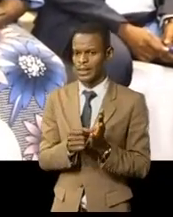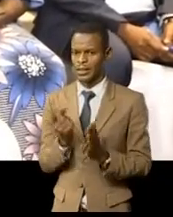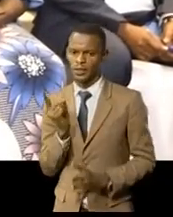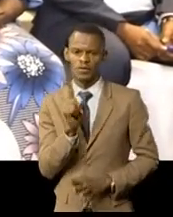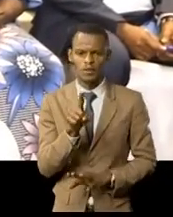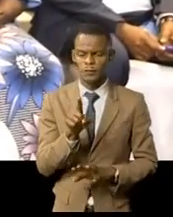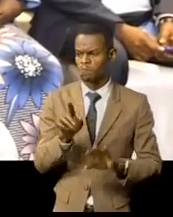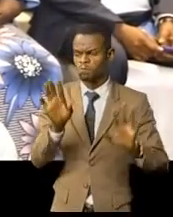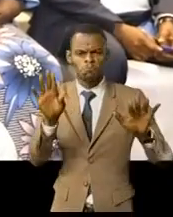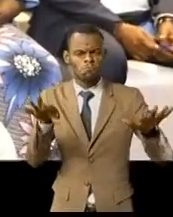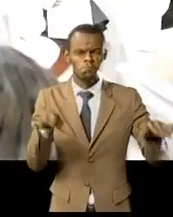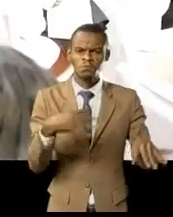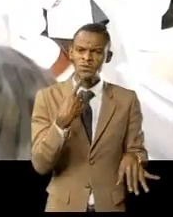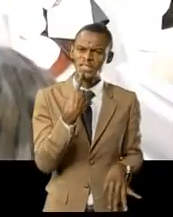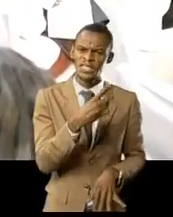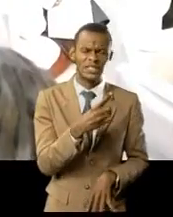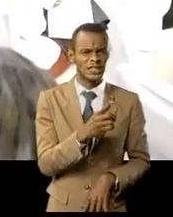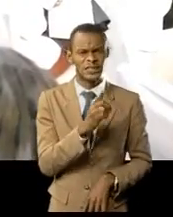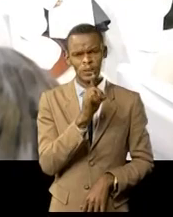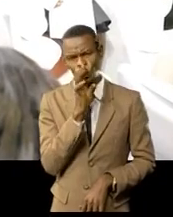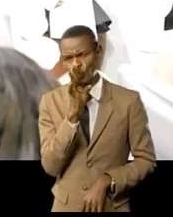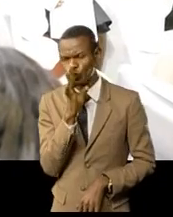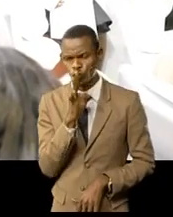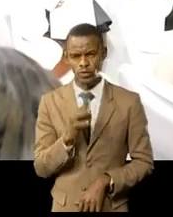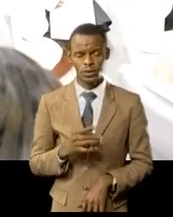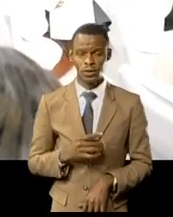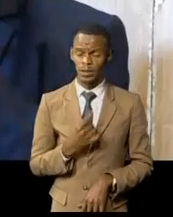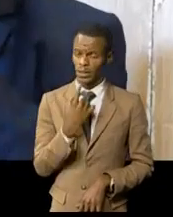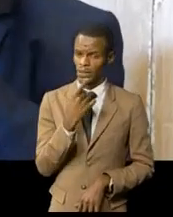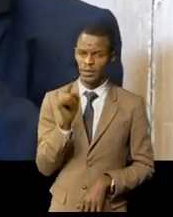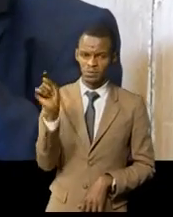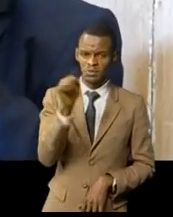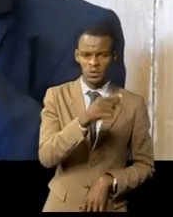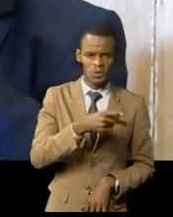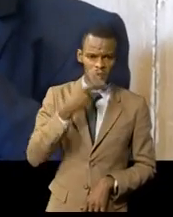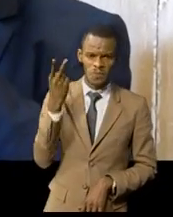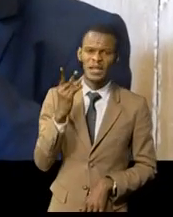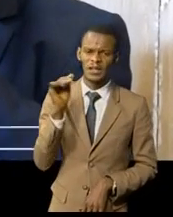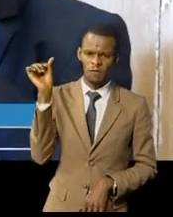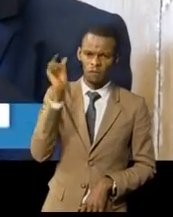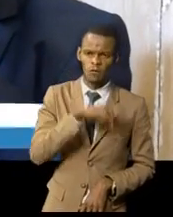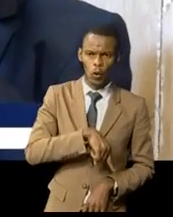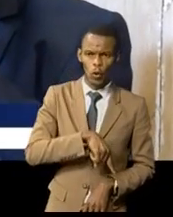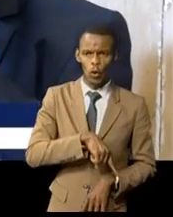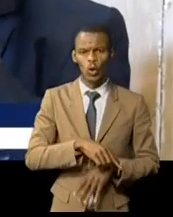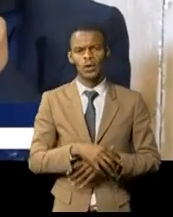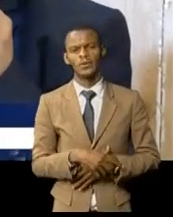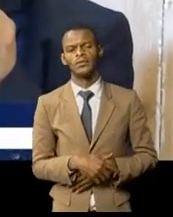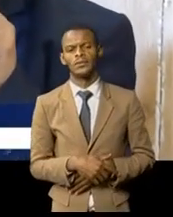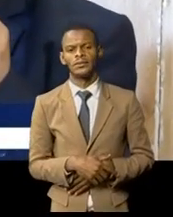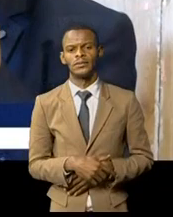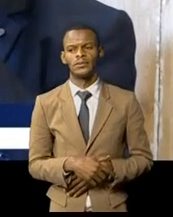ministre un démenti cinglant et éclaire la lanterne de l'opinion. Tout ce qu'il y a eu comme